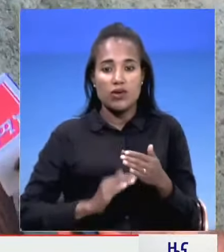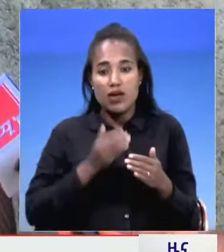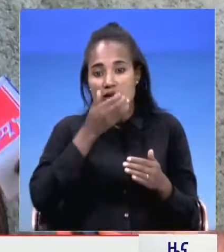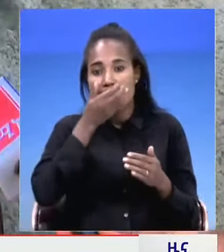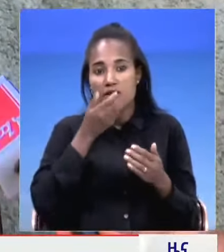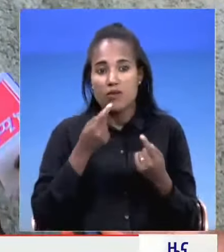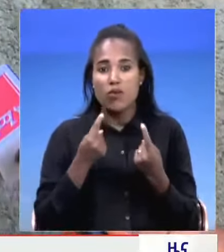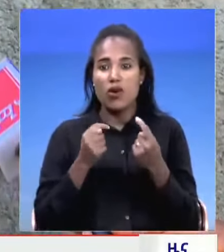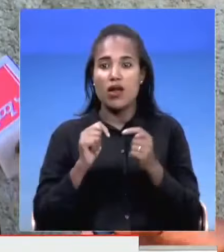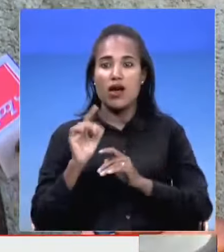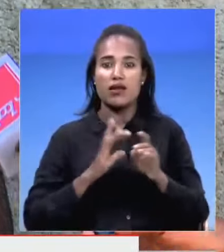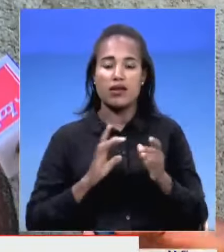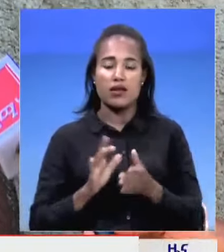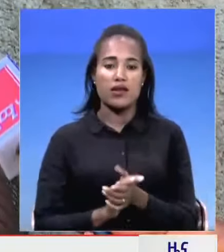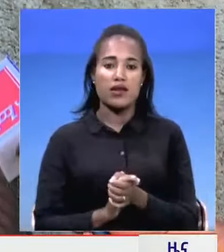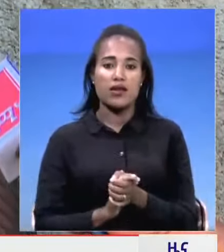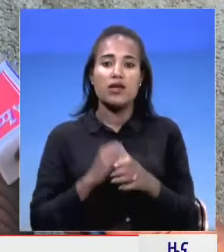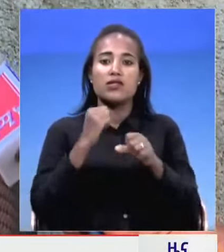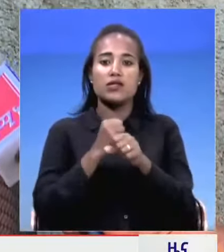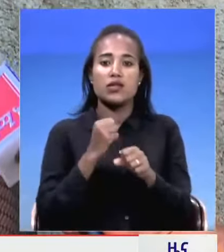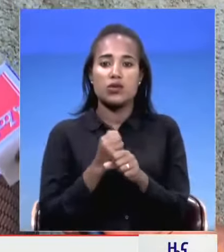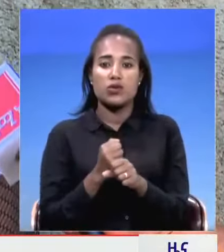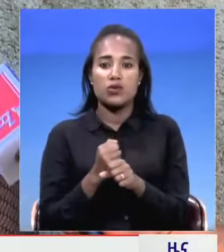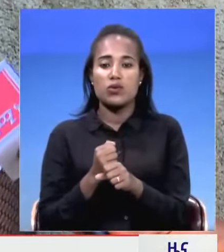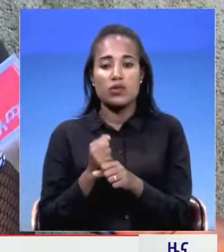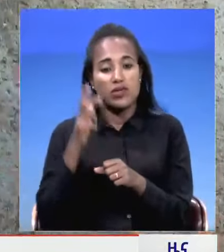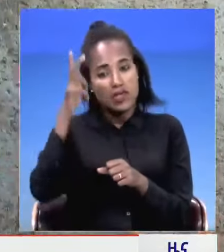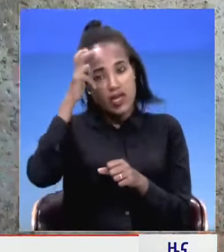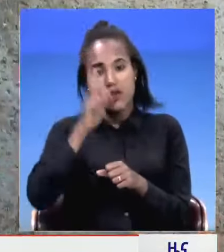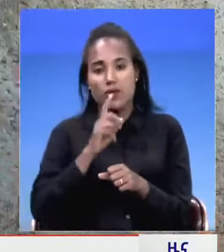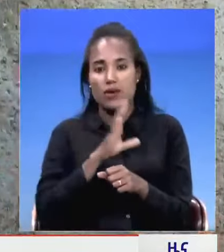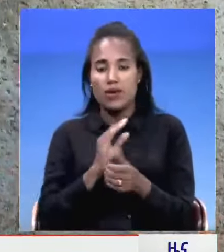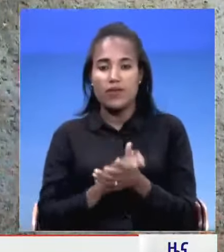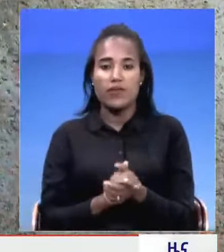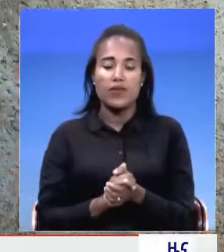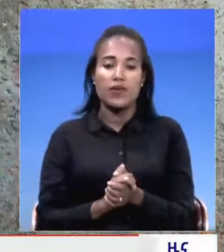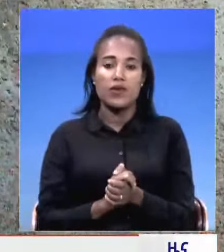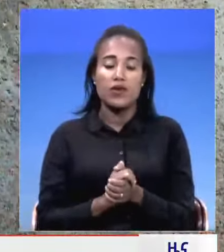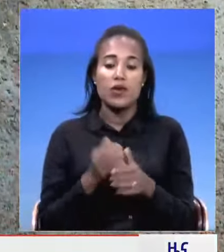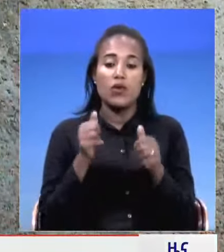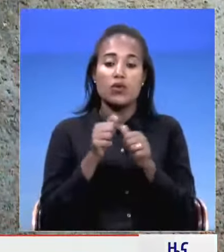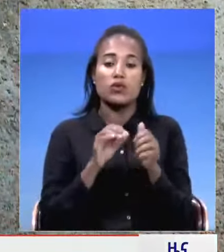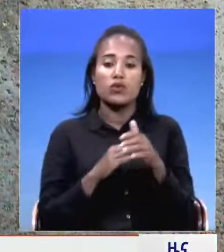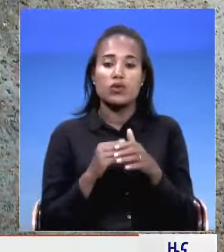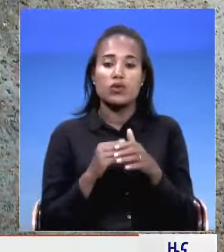ሙከራ አደረገ። ስሪቱ ያሪዎስ ነውና ከጓዳ ላይ ቆይቶ ሲወጣ አንተስ ማንሃልና አንቆ